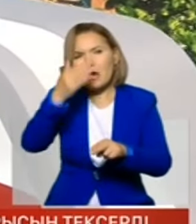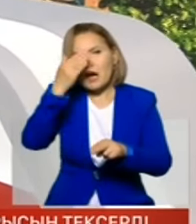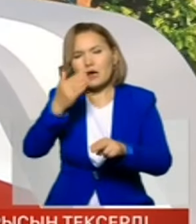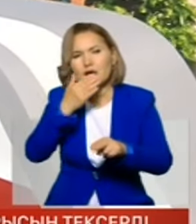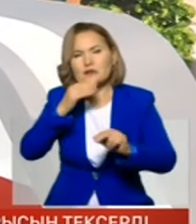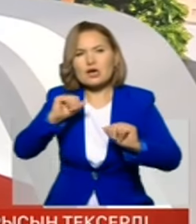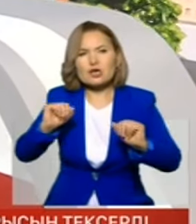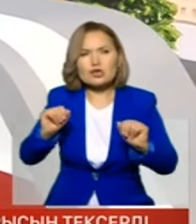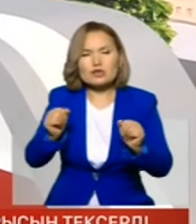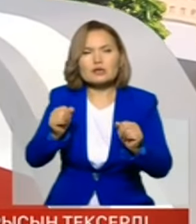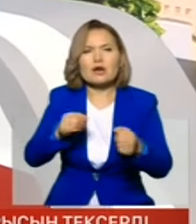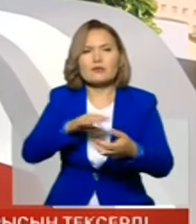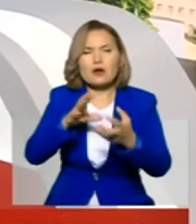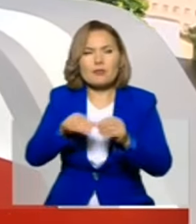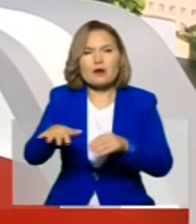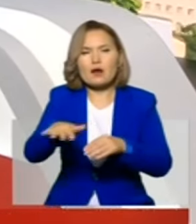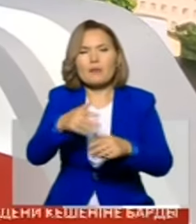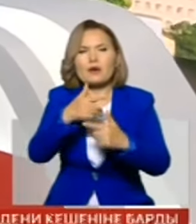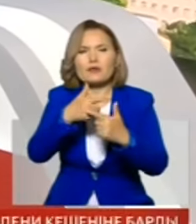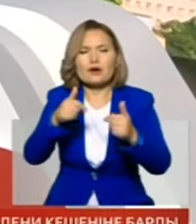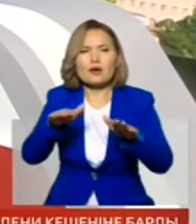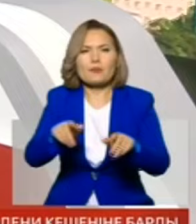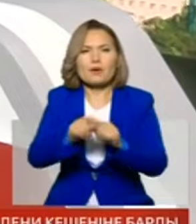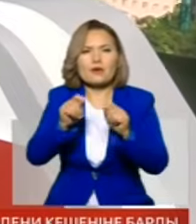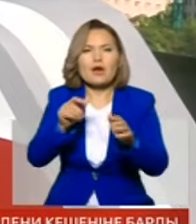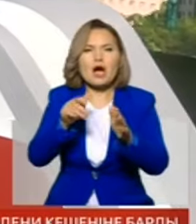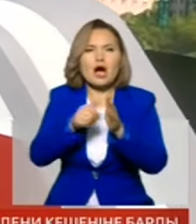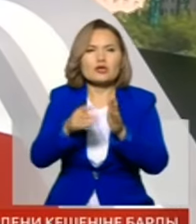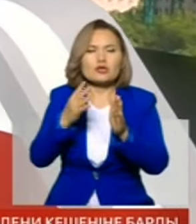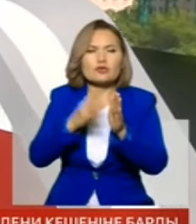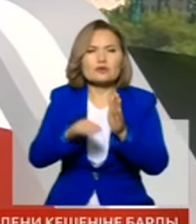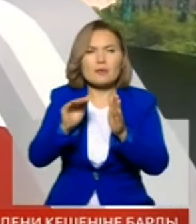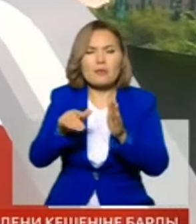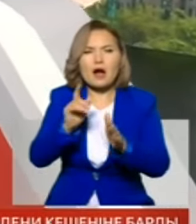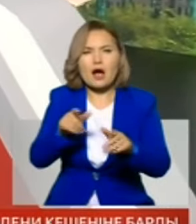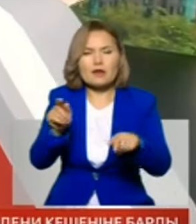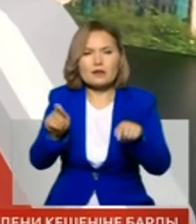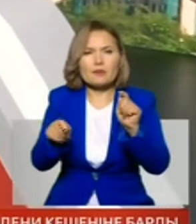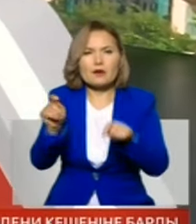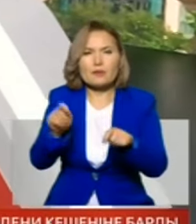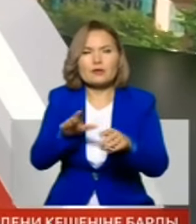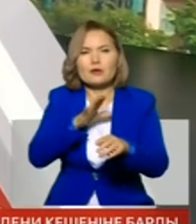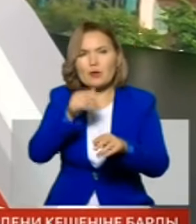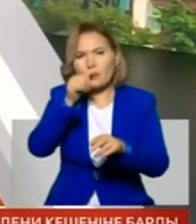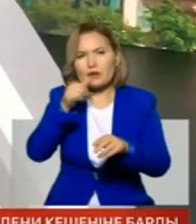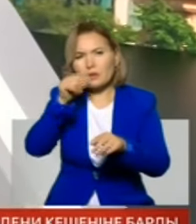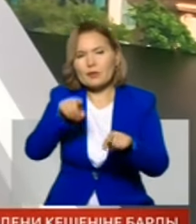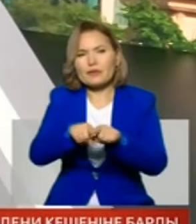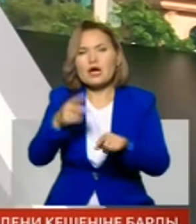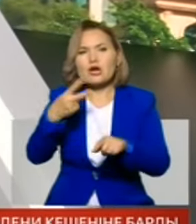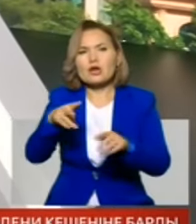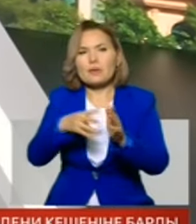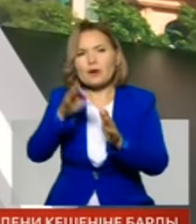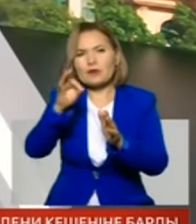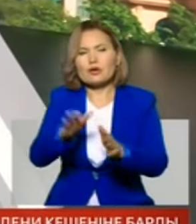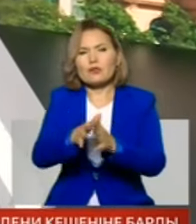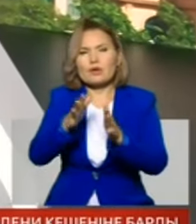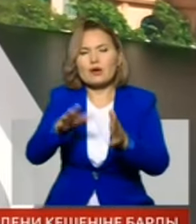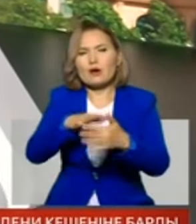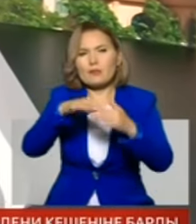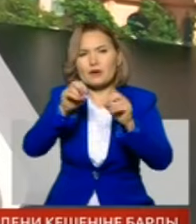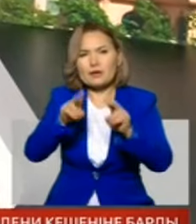қызмет көрсететін демалыс орны жыл басынан бері 690 мың адамды қабылдаған. Бұл былтырғы жылмен салыстырғанда 29%-ға